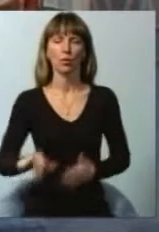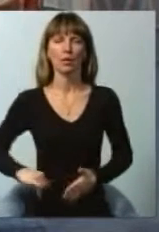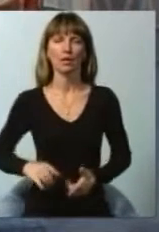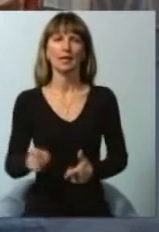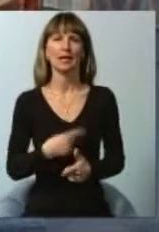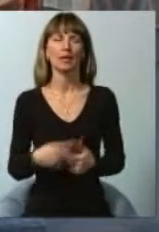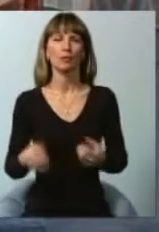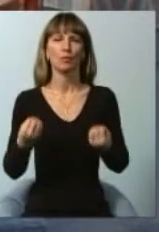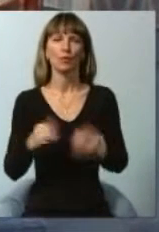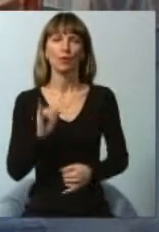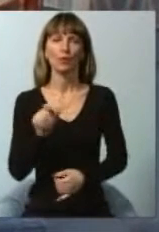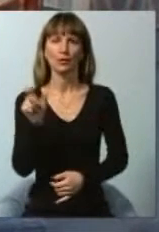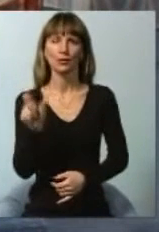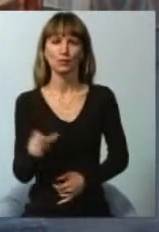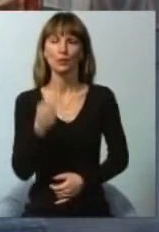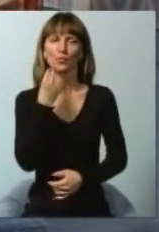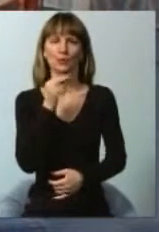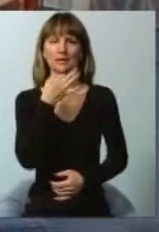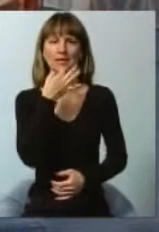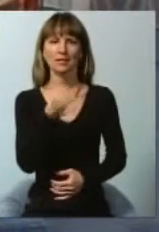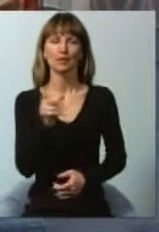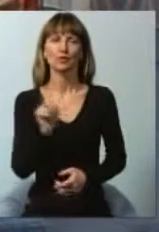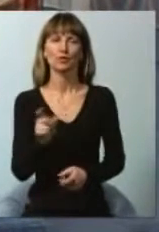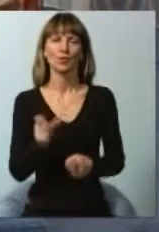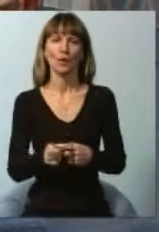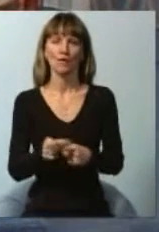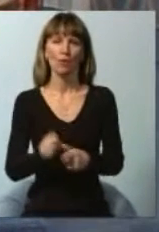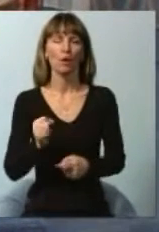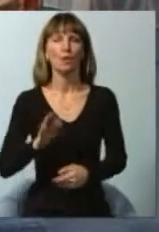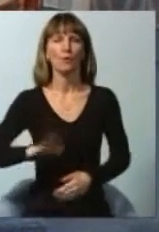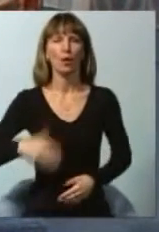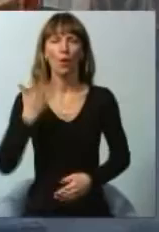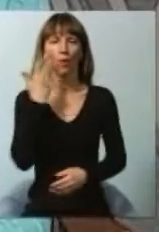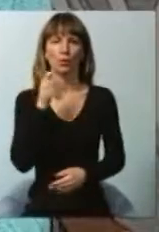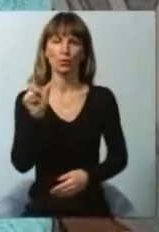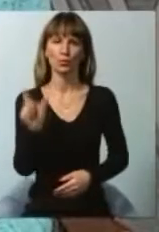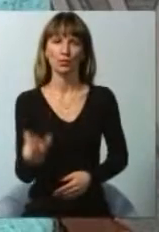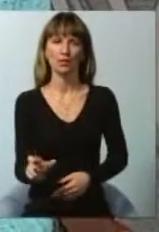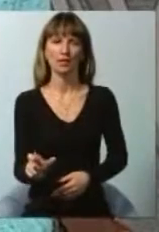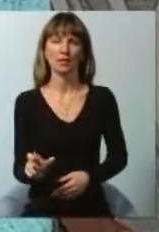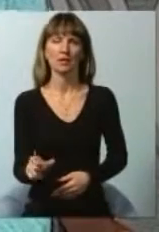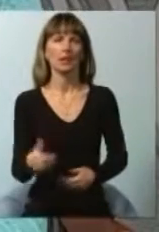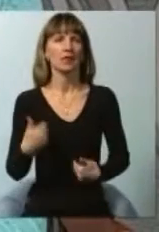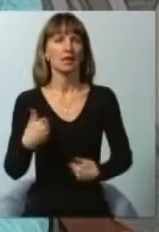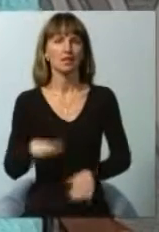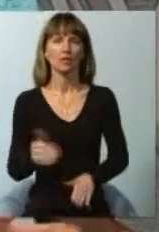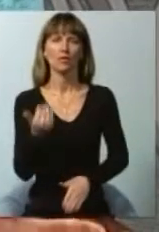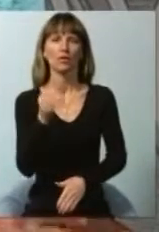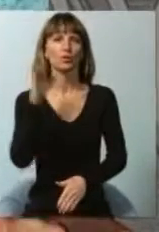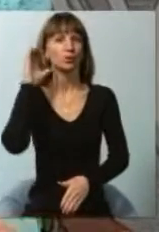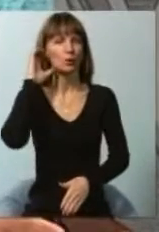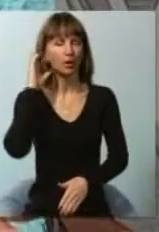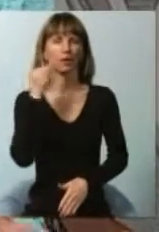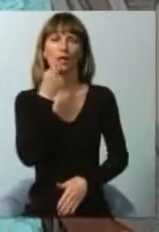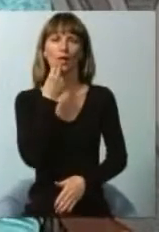або просто погану людину, краще сказати щось йому словами. Ну, вже потім, коли людина не захоче вас слухатись, краще